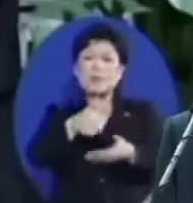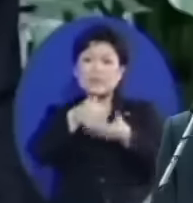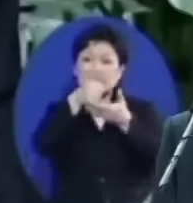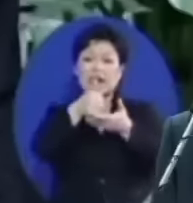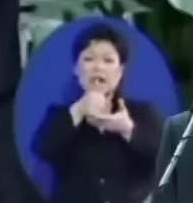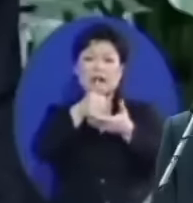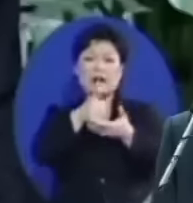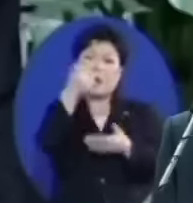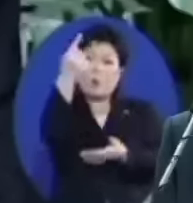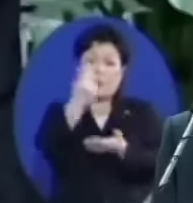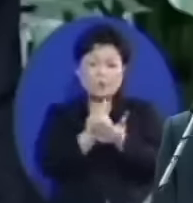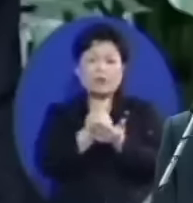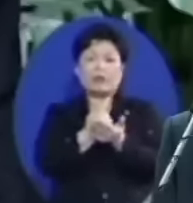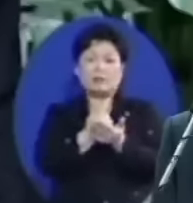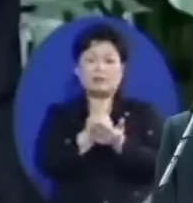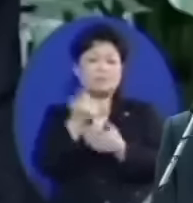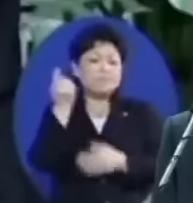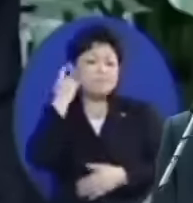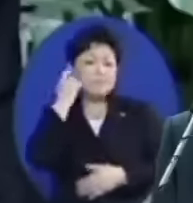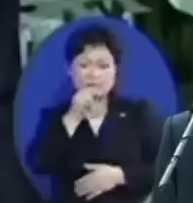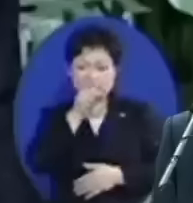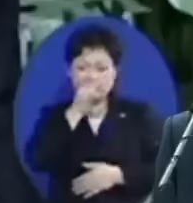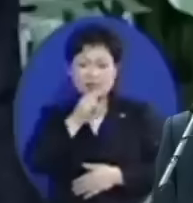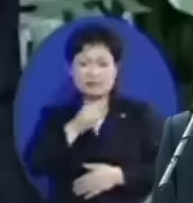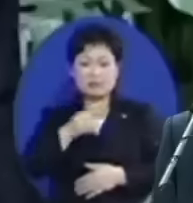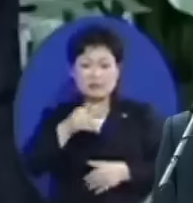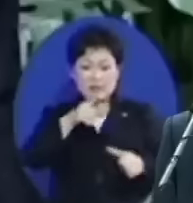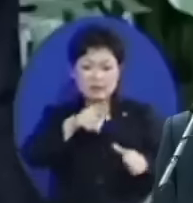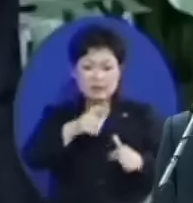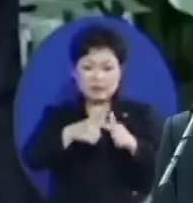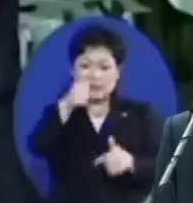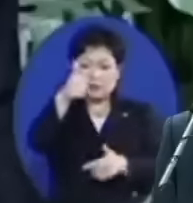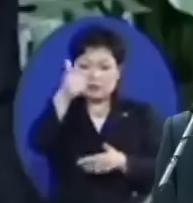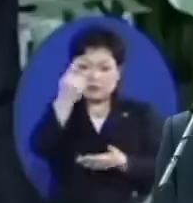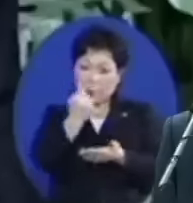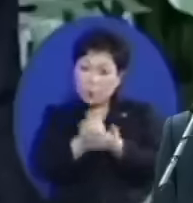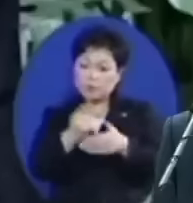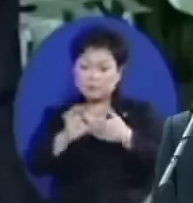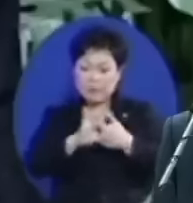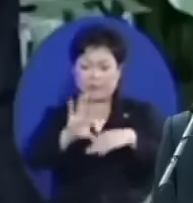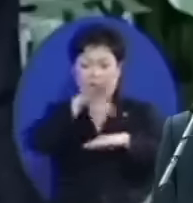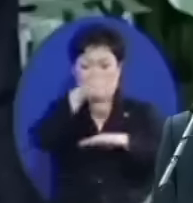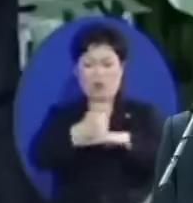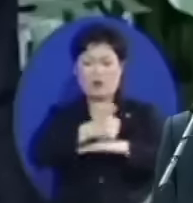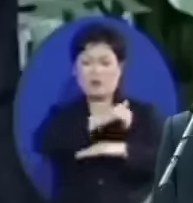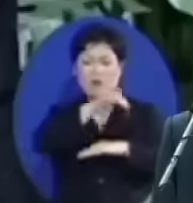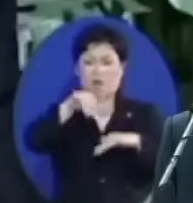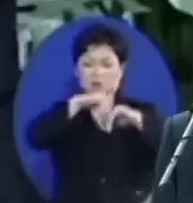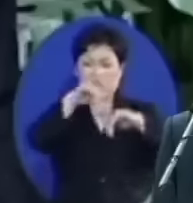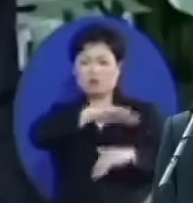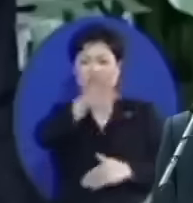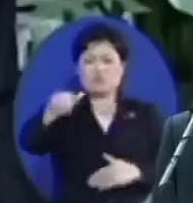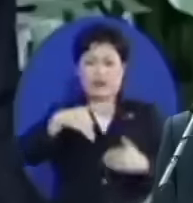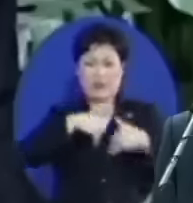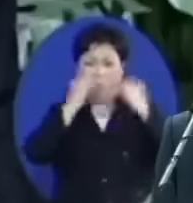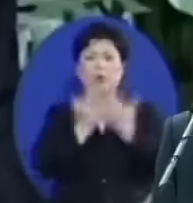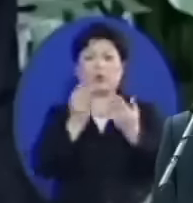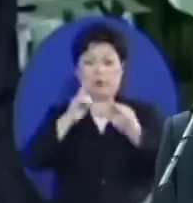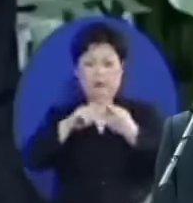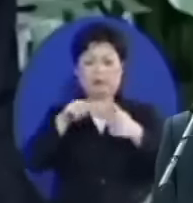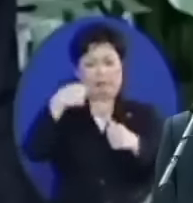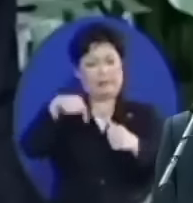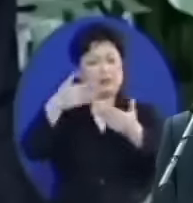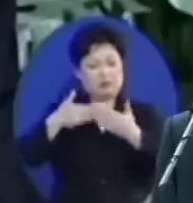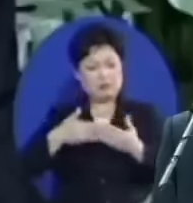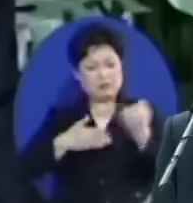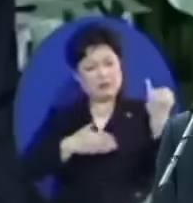메시아가 온다고 듣고 있는데 그 메시아가 오면은 그 그리스도가 우리에게 이 모든 것을 알려줄 것입니다. 예수님이 그